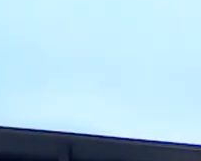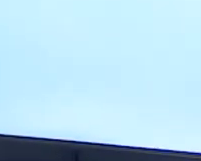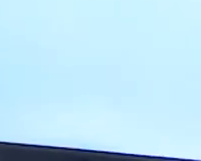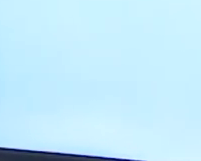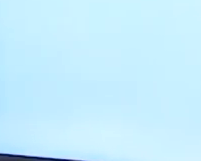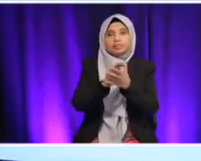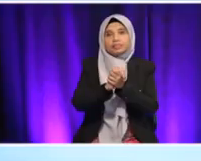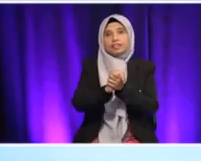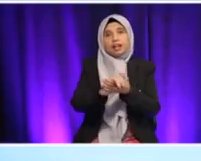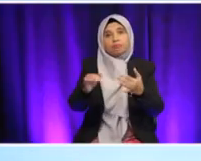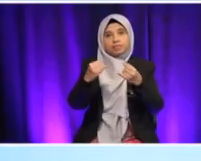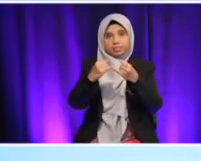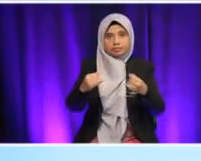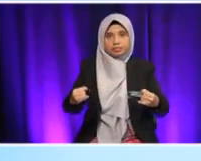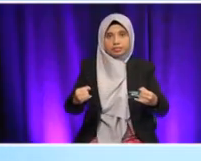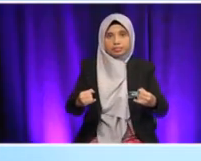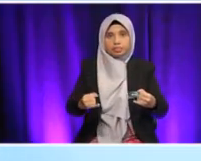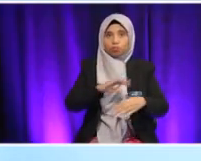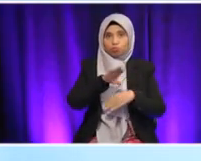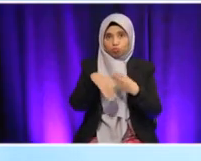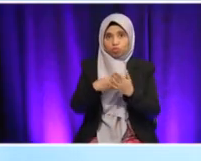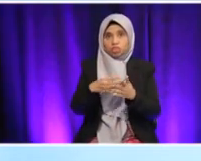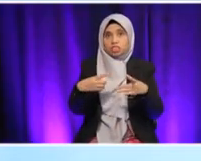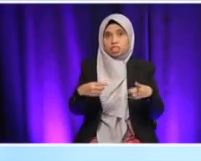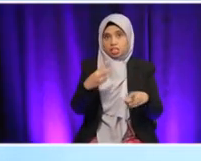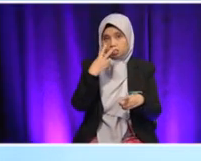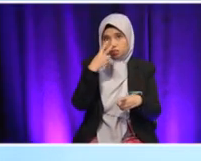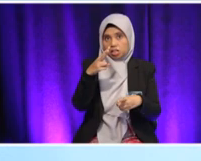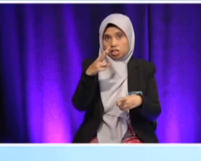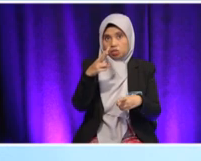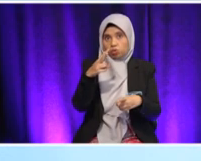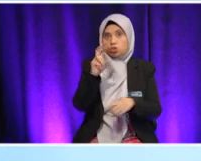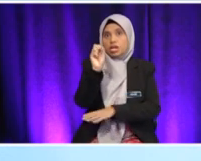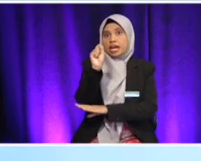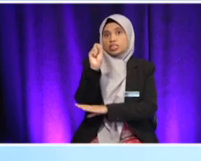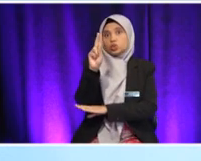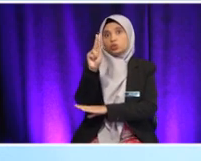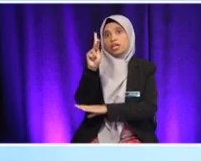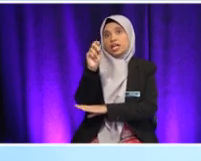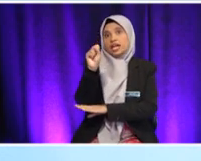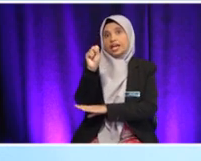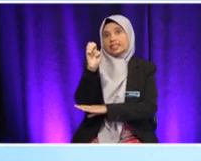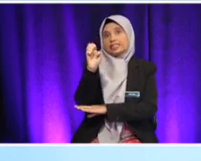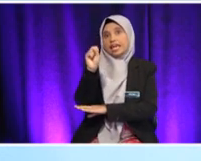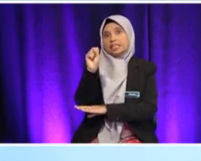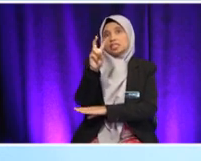salam sejahtera anda sedang menonton sukses SPM 22 bersama dengan saya